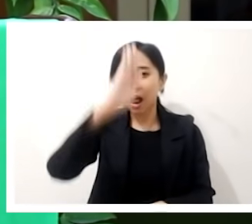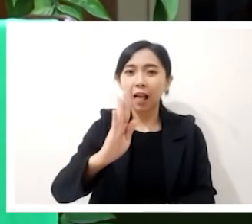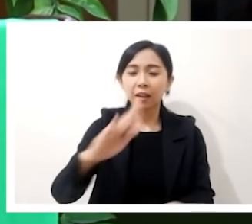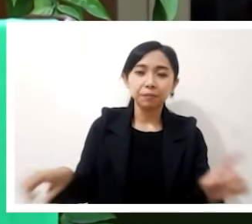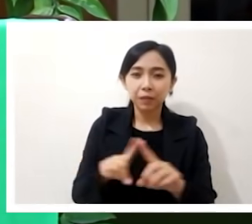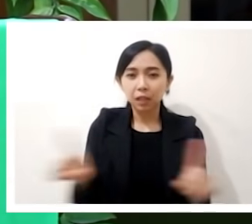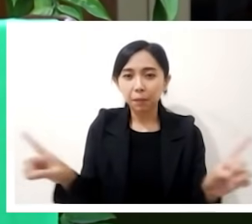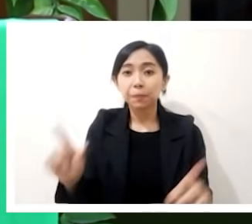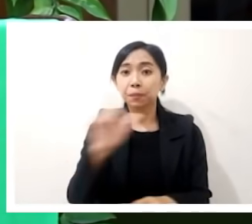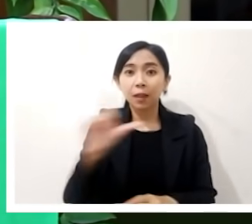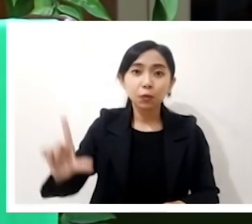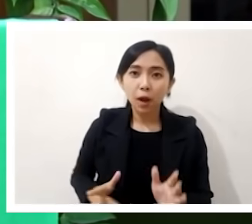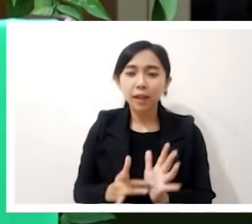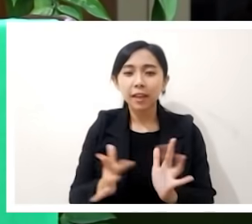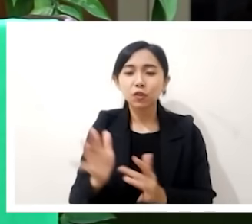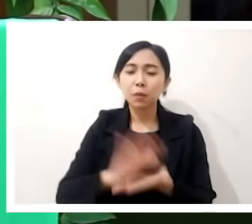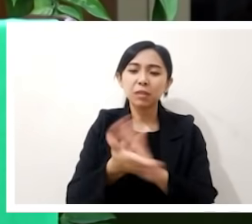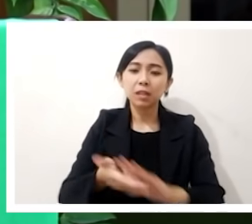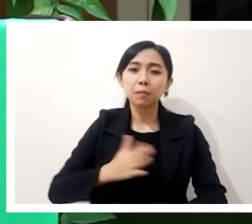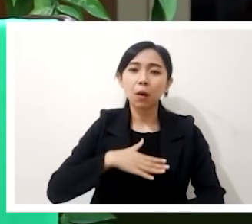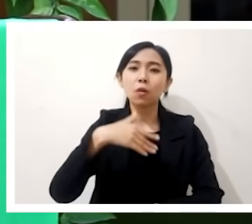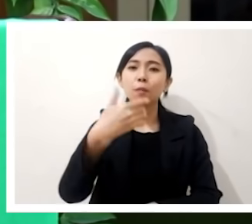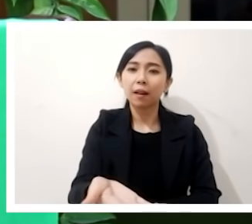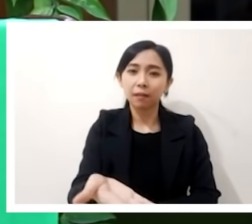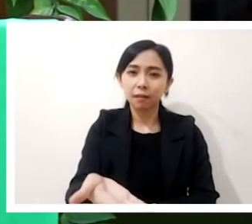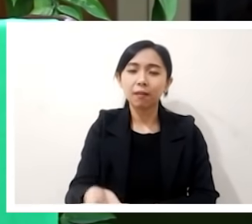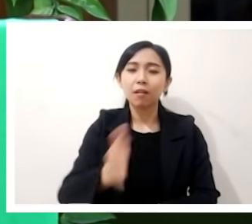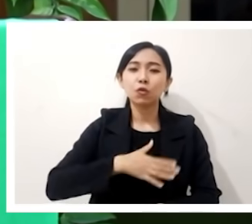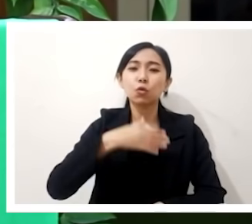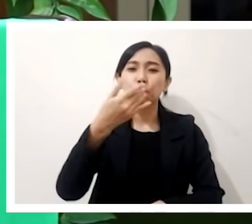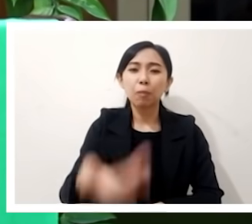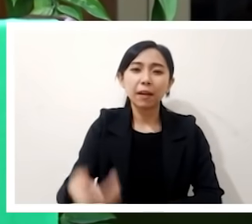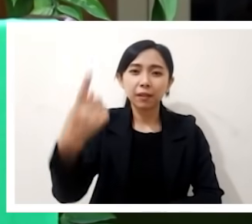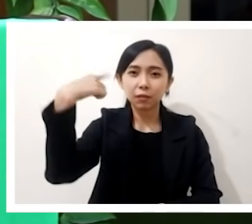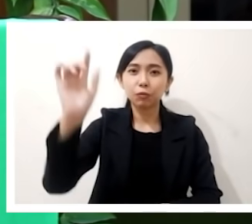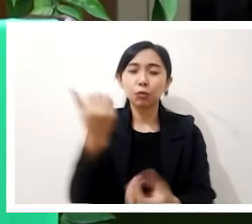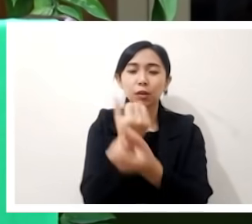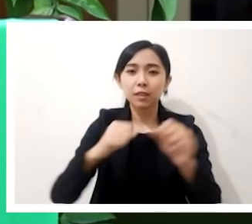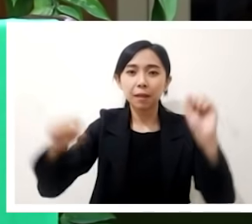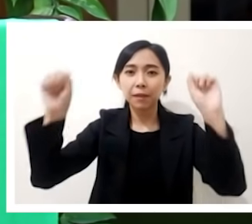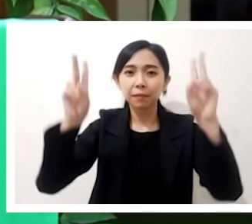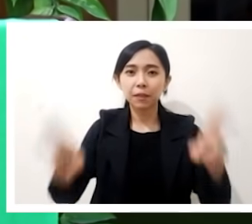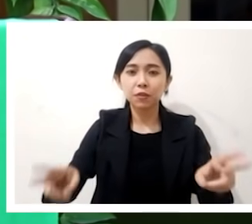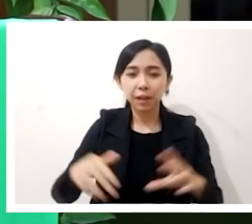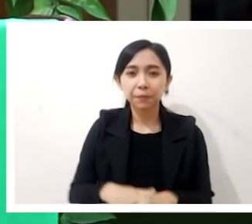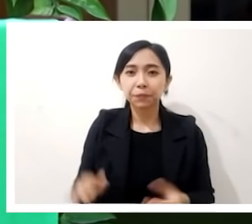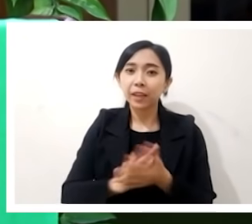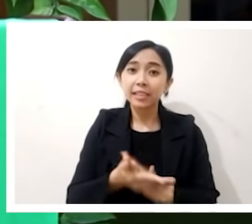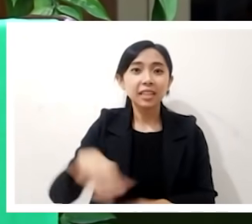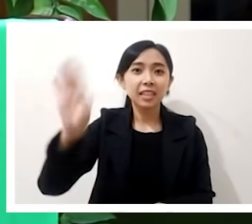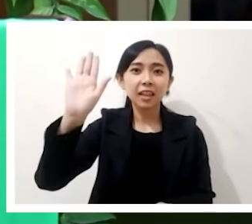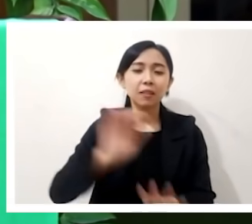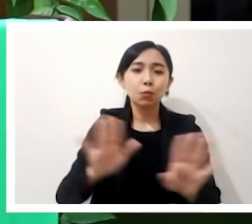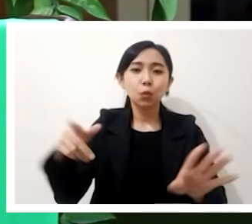Tuhan Yesus sendiri menjadi kurban yang dipersembahkan bagi keselamatan manusia. Jadi dia bukan